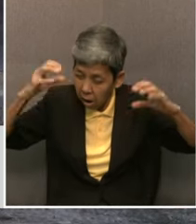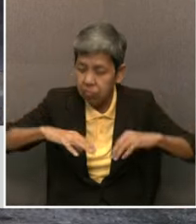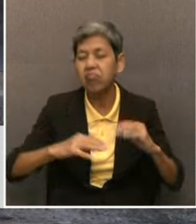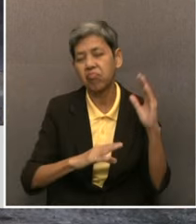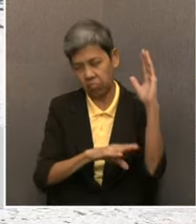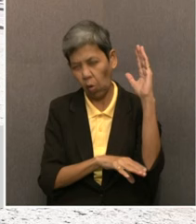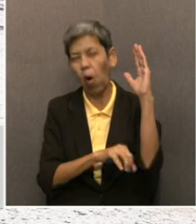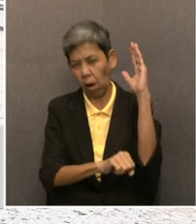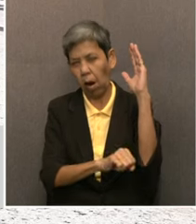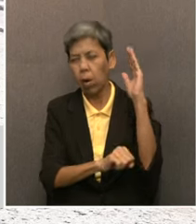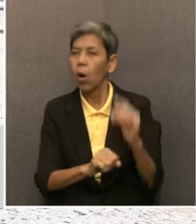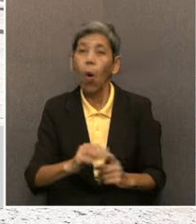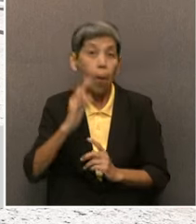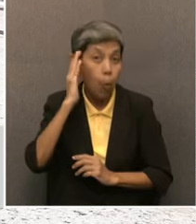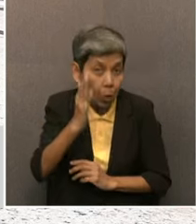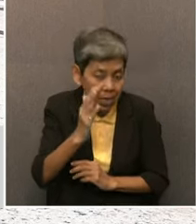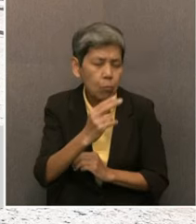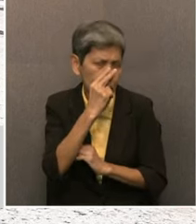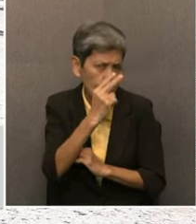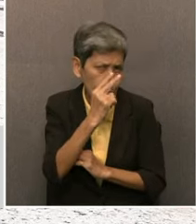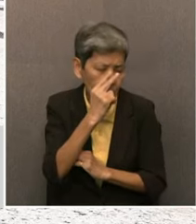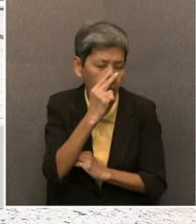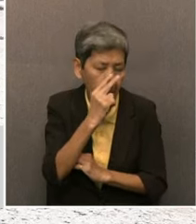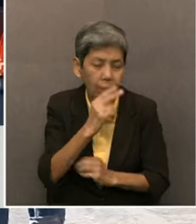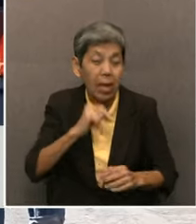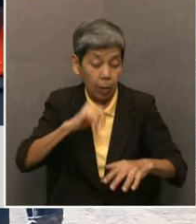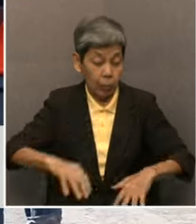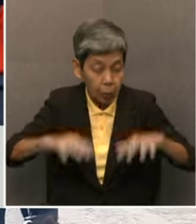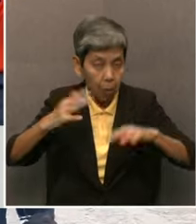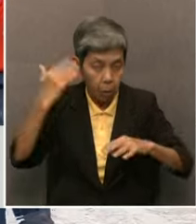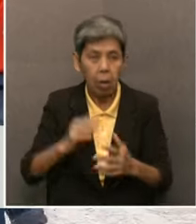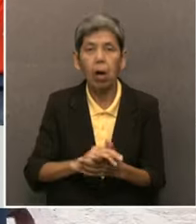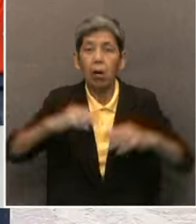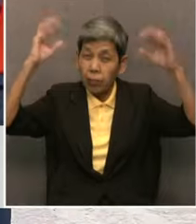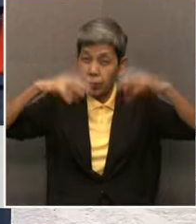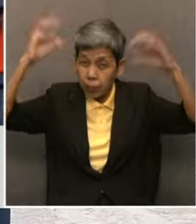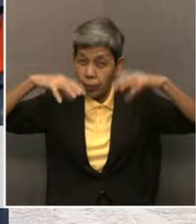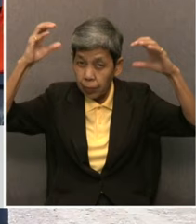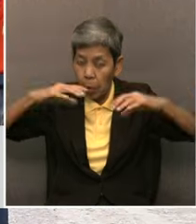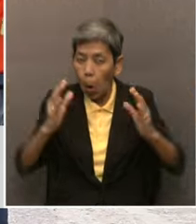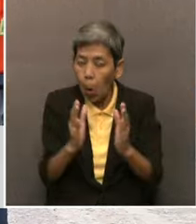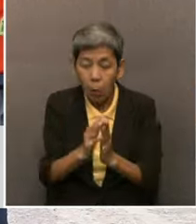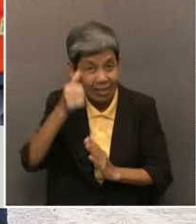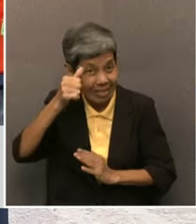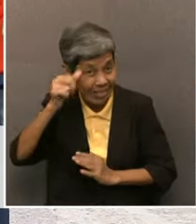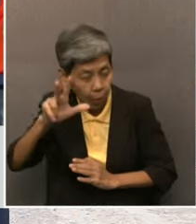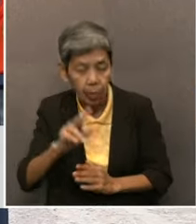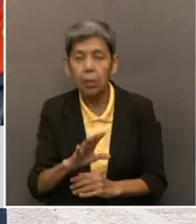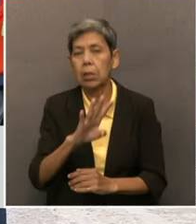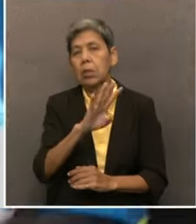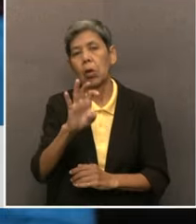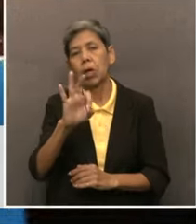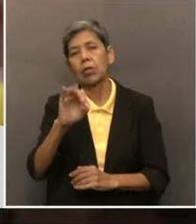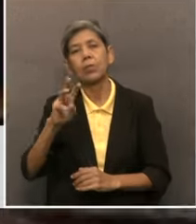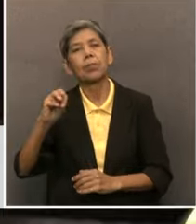งขลาในวันพรุ่งนี้เป็นต้นไปซึ่งในช่วงน้ำท่วมที่ผ่านมาปริมาณฝนในพื้นที่รวม3วันกว่า490มิลลิเม